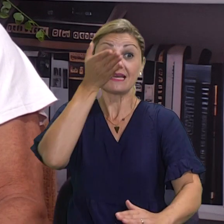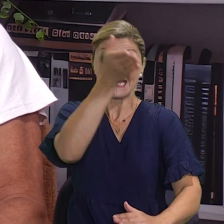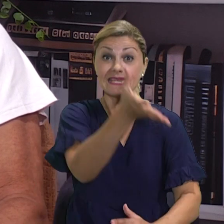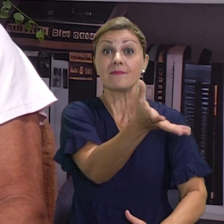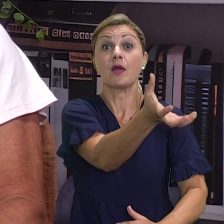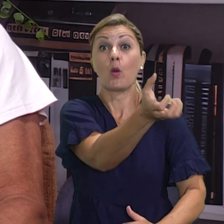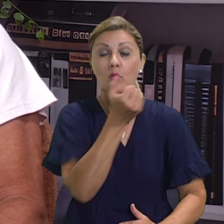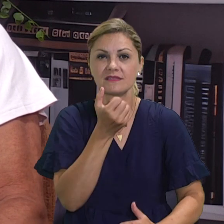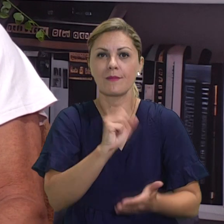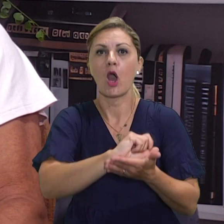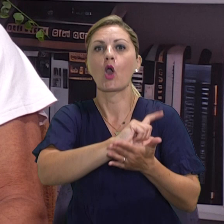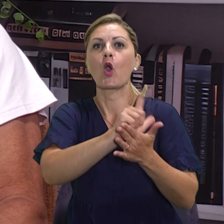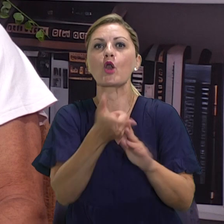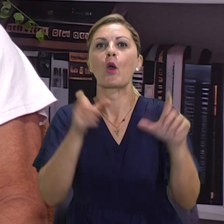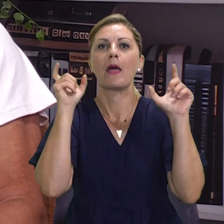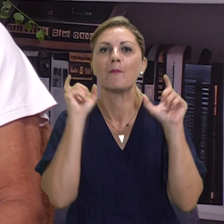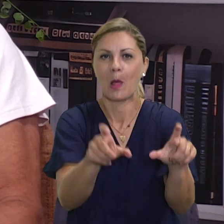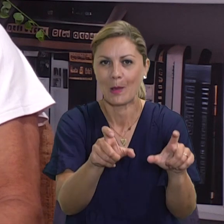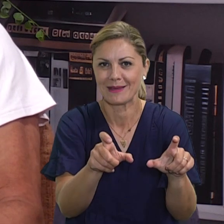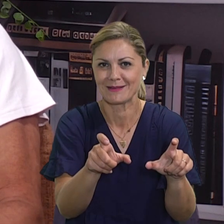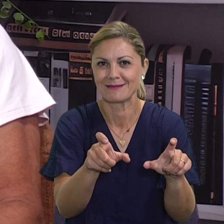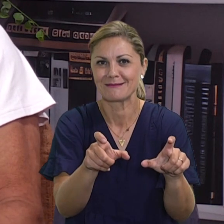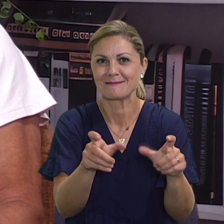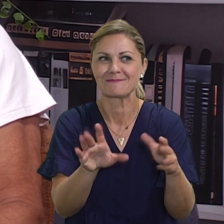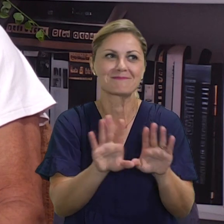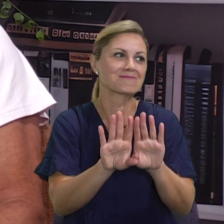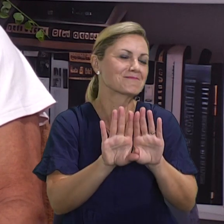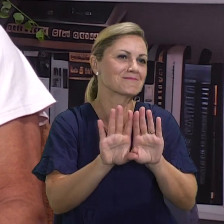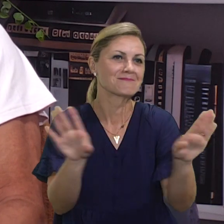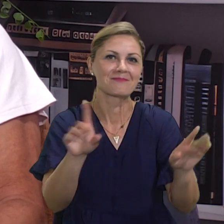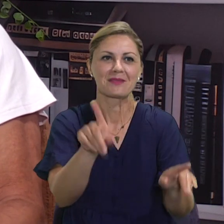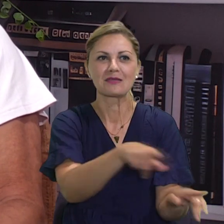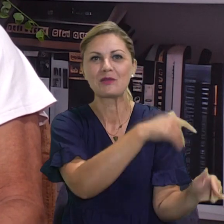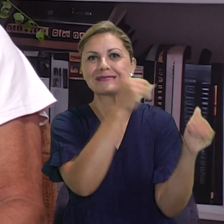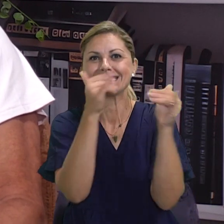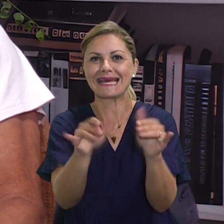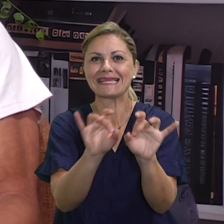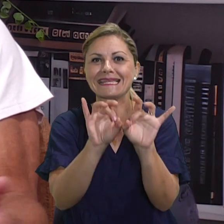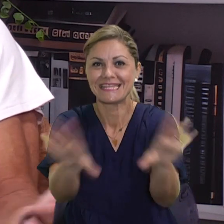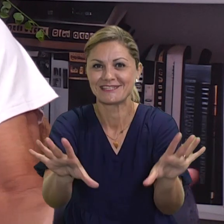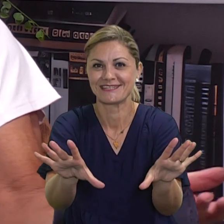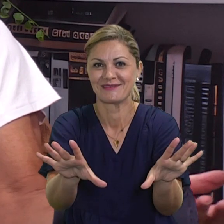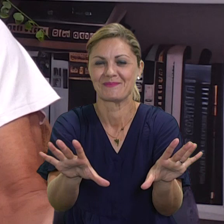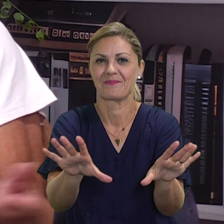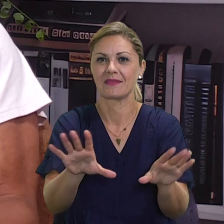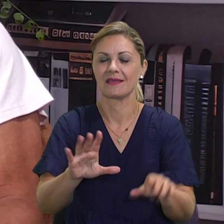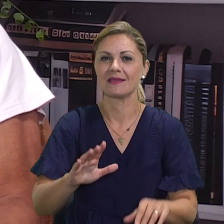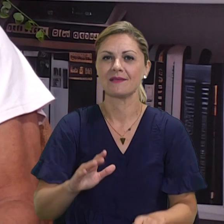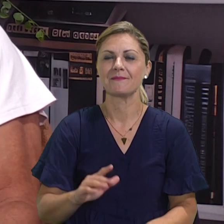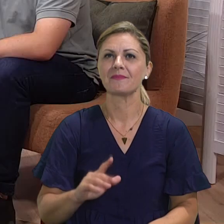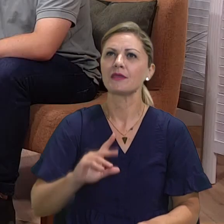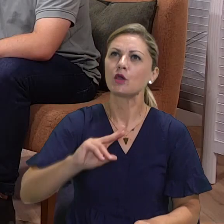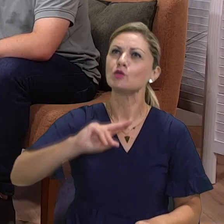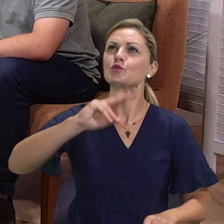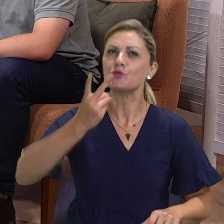ja dobijem nagradu i to je bilo za vrijeme korone i neka kristalna, ne znam šta je bilo, plakete. I nisu mi je uručili jer ko zna šta je bilo s koronom.